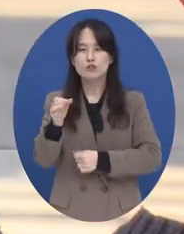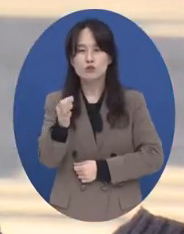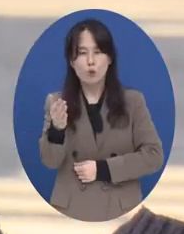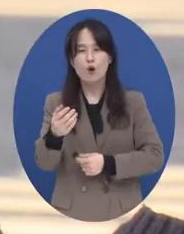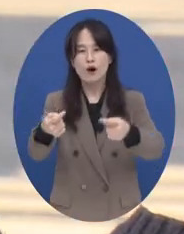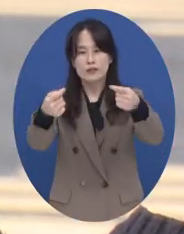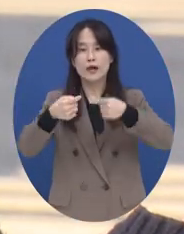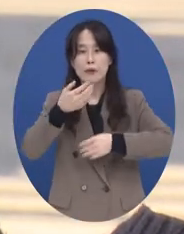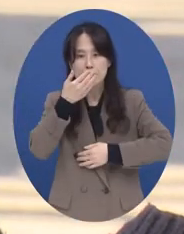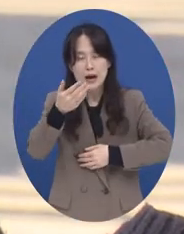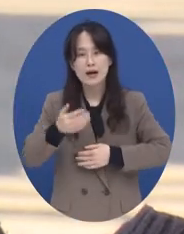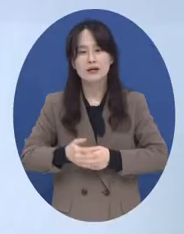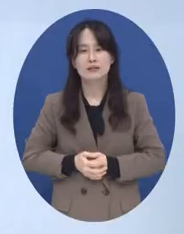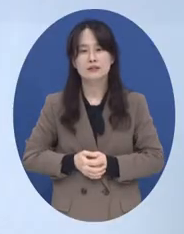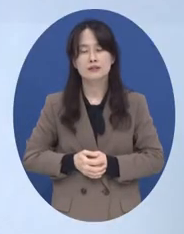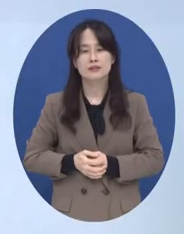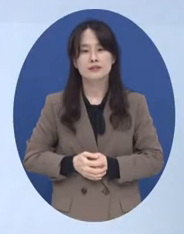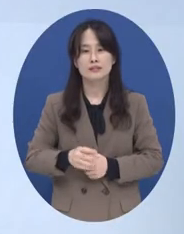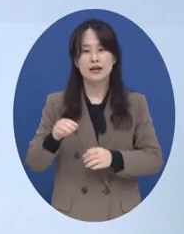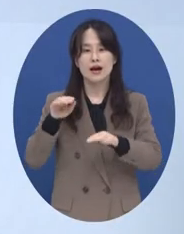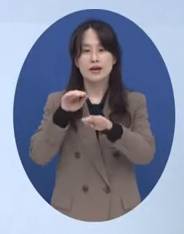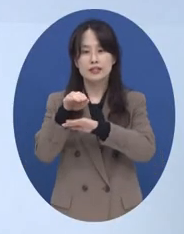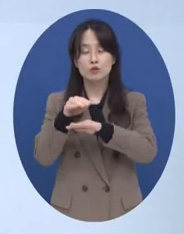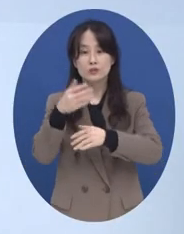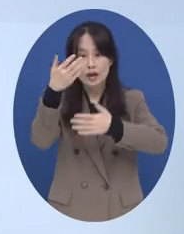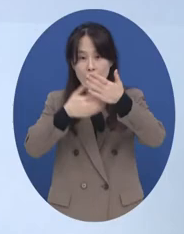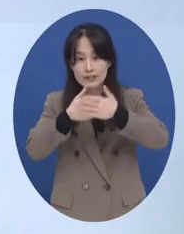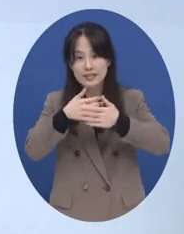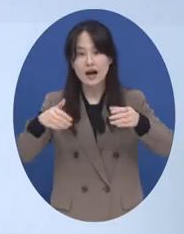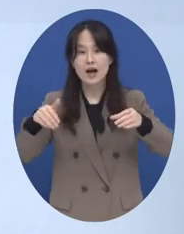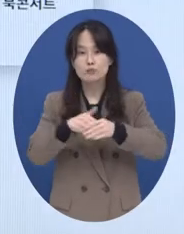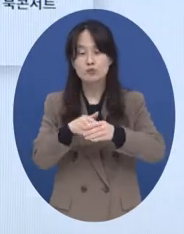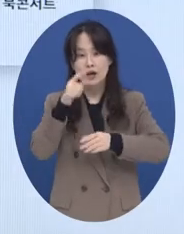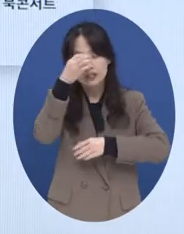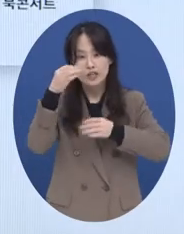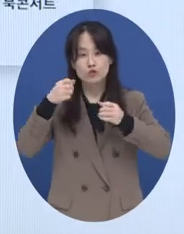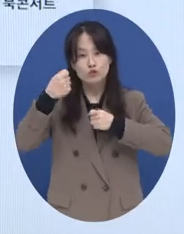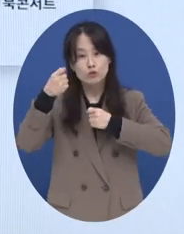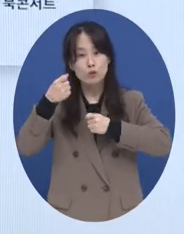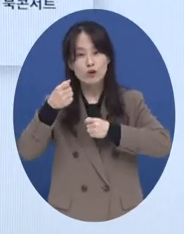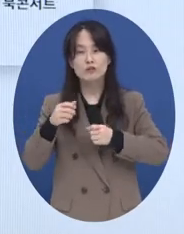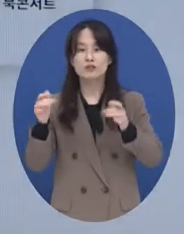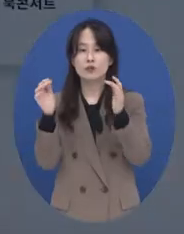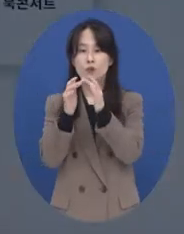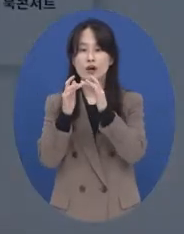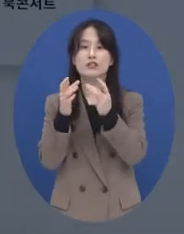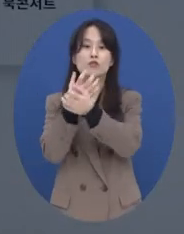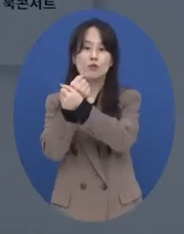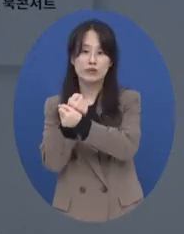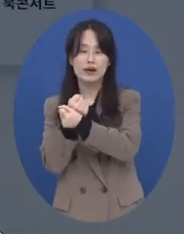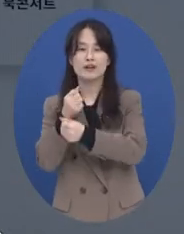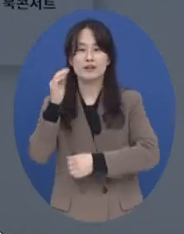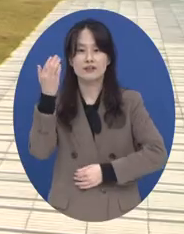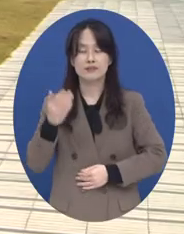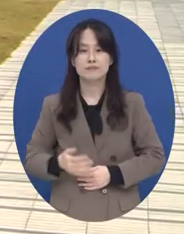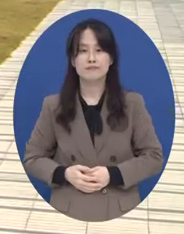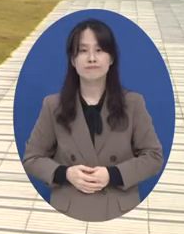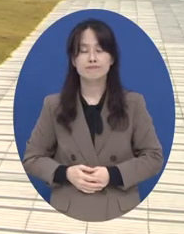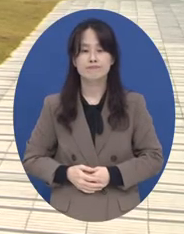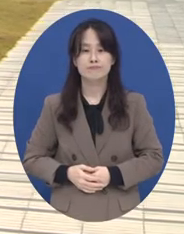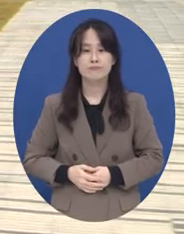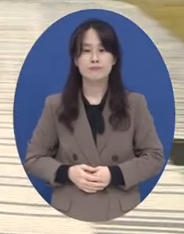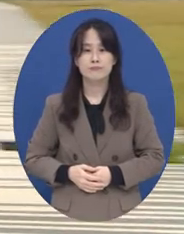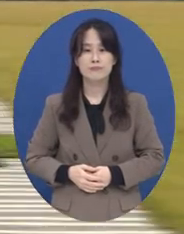무료로 참여할 수 있습니다 단 자동차극장 과 지역 문화예술인 공연은 온라인으로 예약해야 합니다